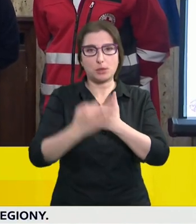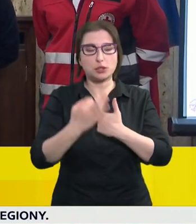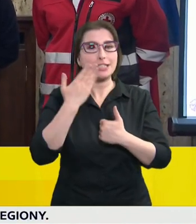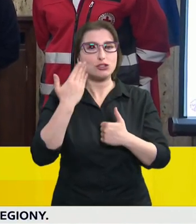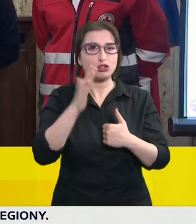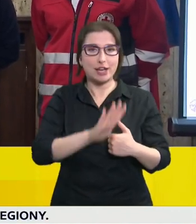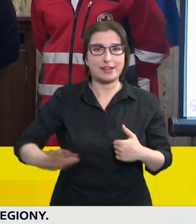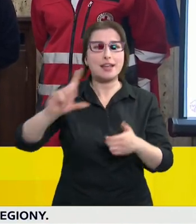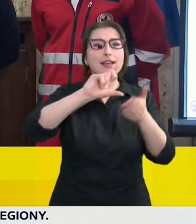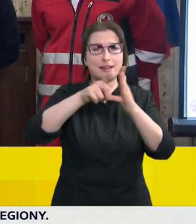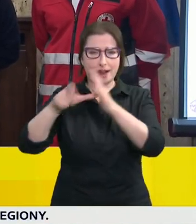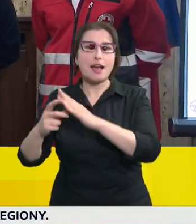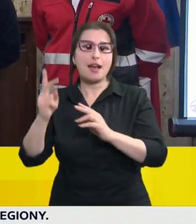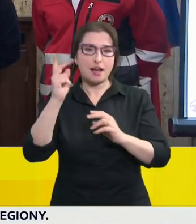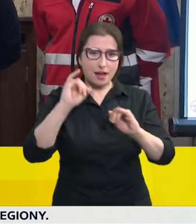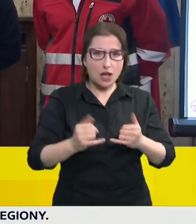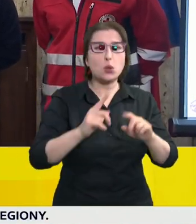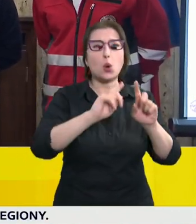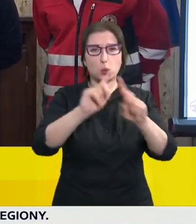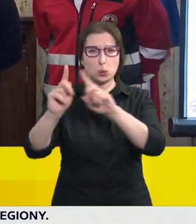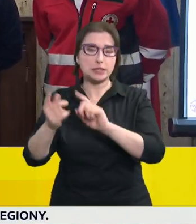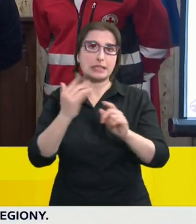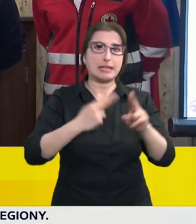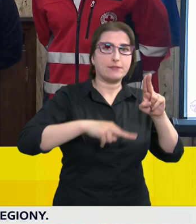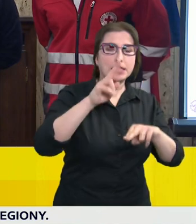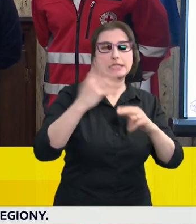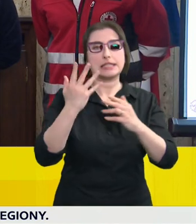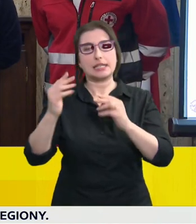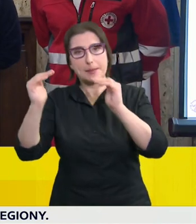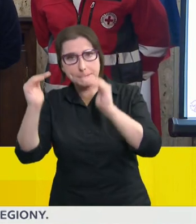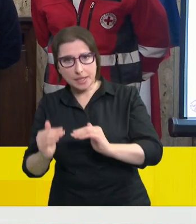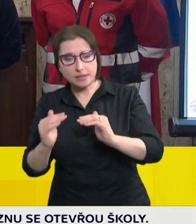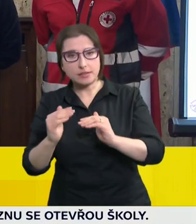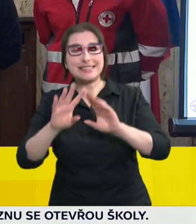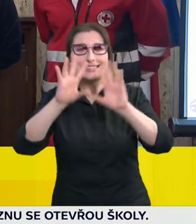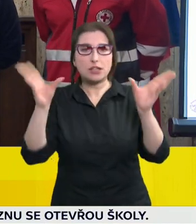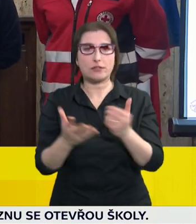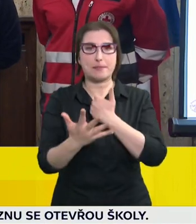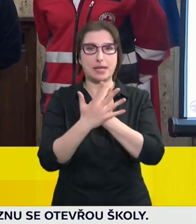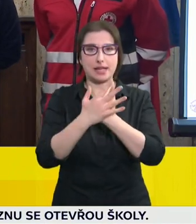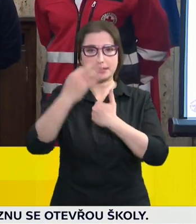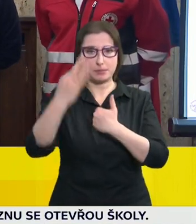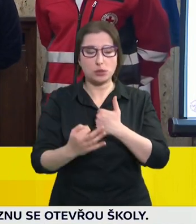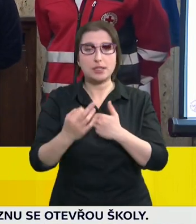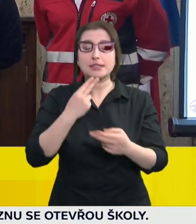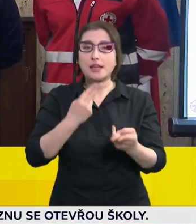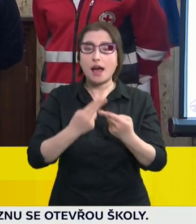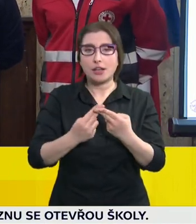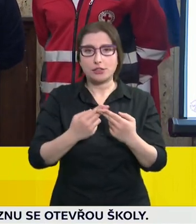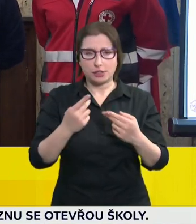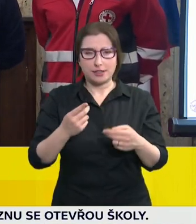ta variabilita, jak si existuje. V tuhle chvíli záleží podle dynamiky té nákazy, možná, jak si Ladislav Dušek